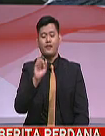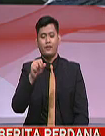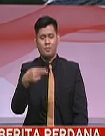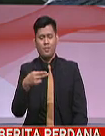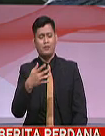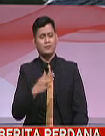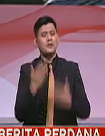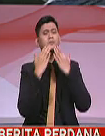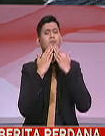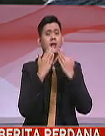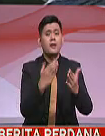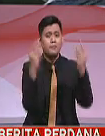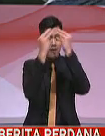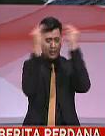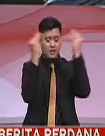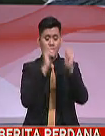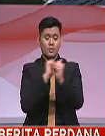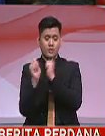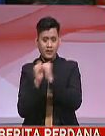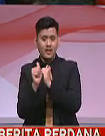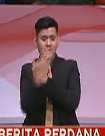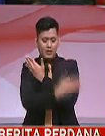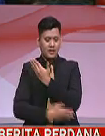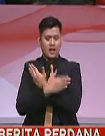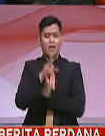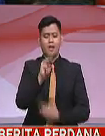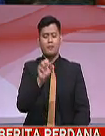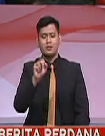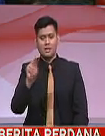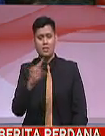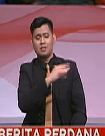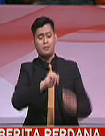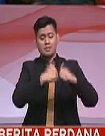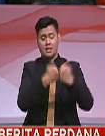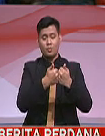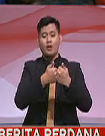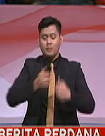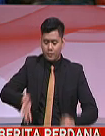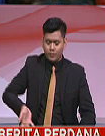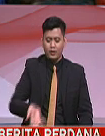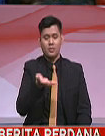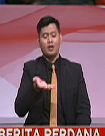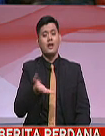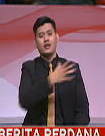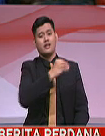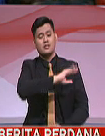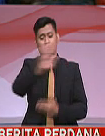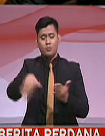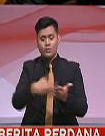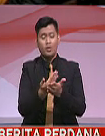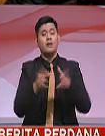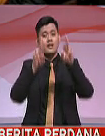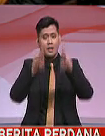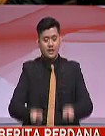merekam kan penghargaan kepada Majlis sukan negara MSN kongres ten PIN bowling alleys cm TBC keluarga serta seluruh rakyat